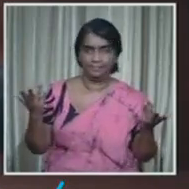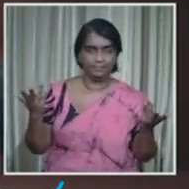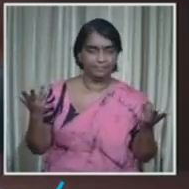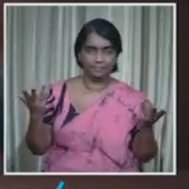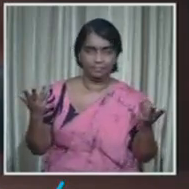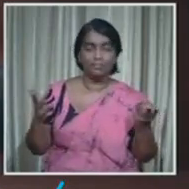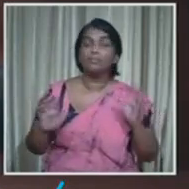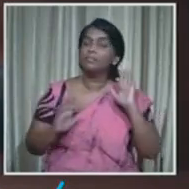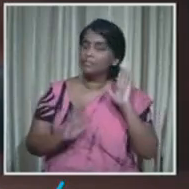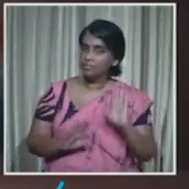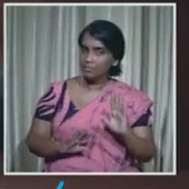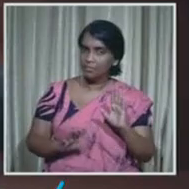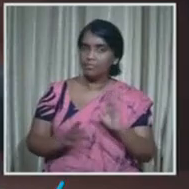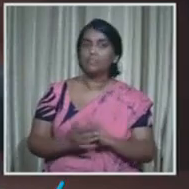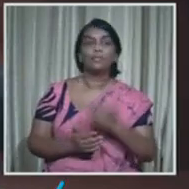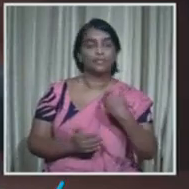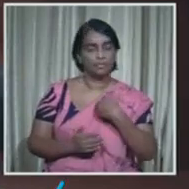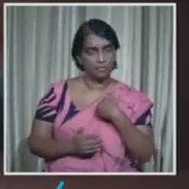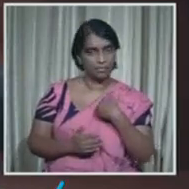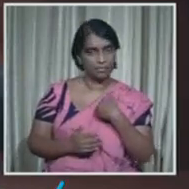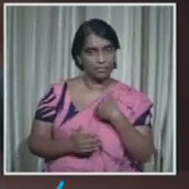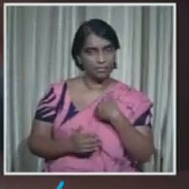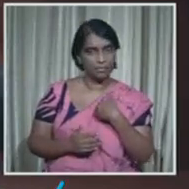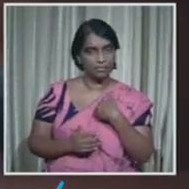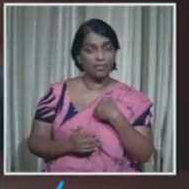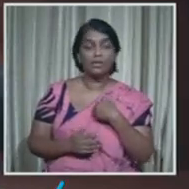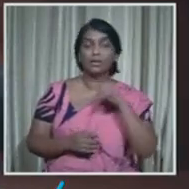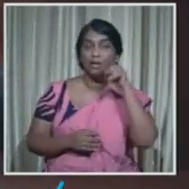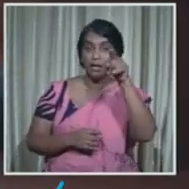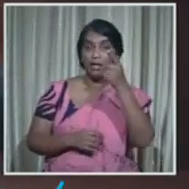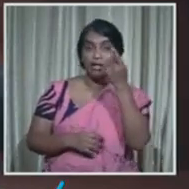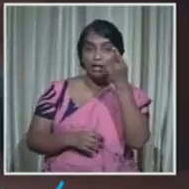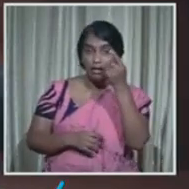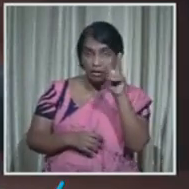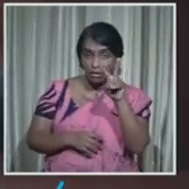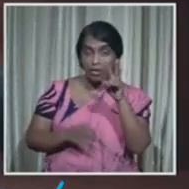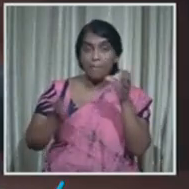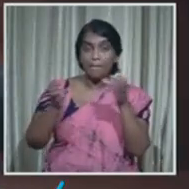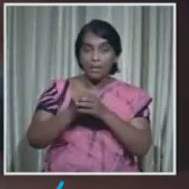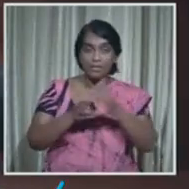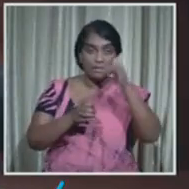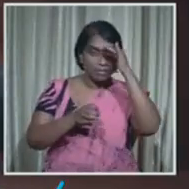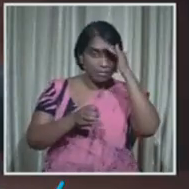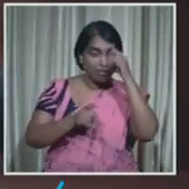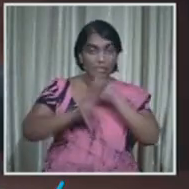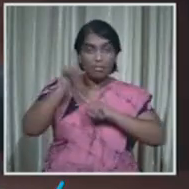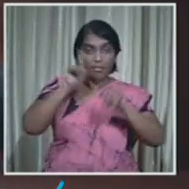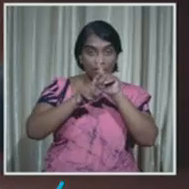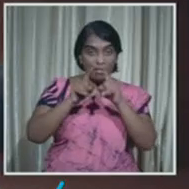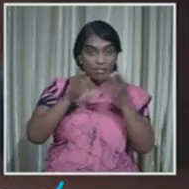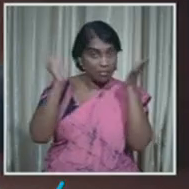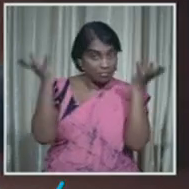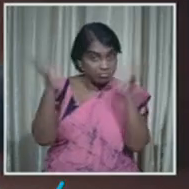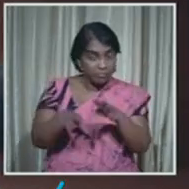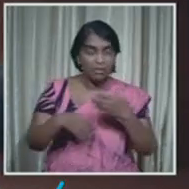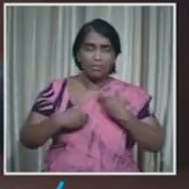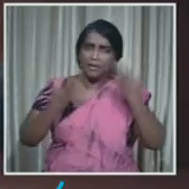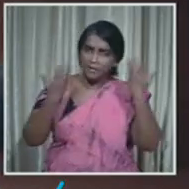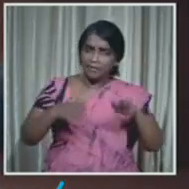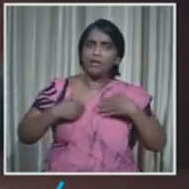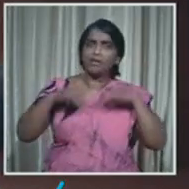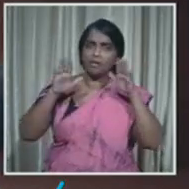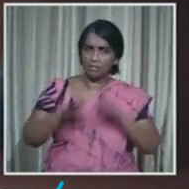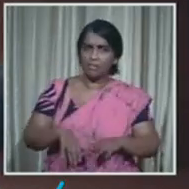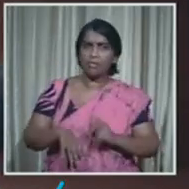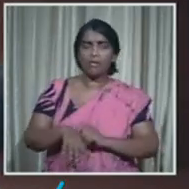ඒ නිසා මම ඔබතුමා 12ට පක්ෂ නායක රැස්වීම කැඳවුවා නම් මා අවසන් වනතෙක් ඉන්නවා. එකට පක්ෂ නායක